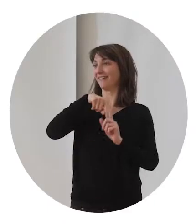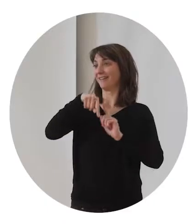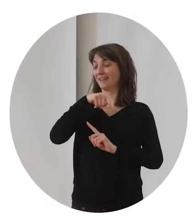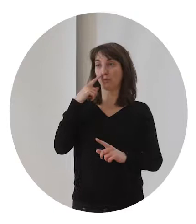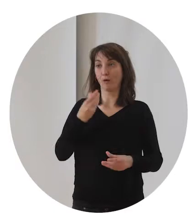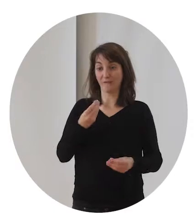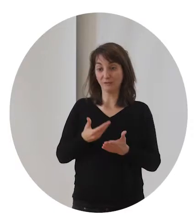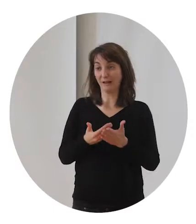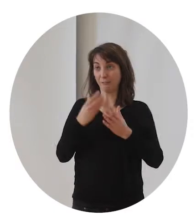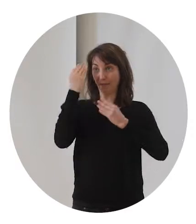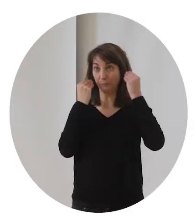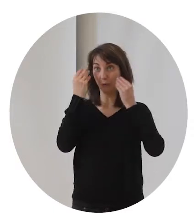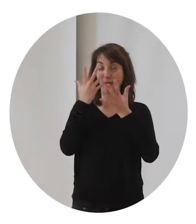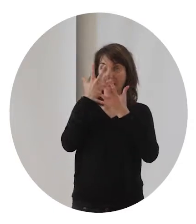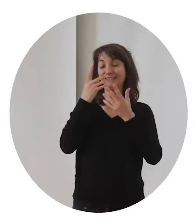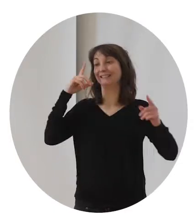ce qui est difficile pour eux.